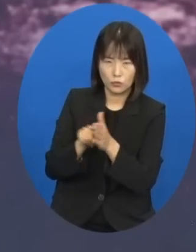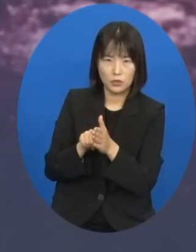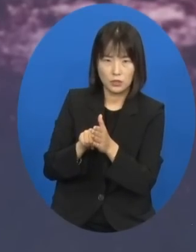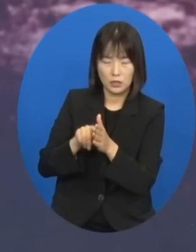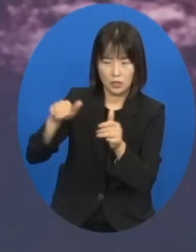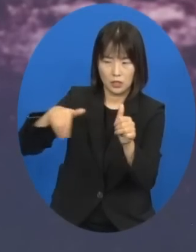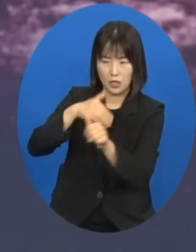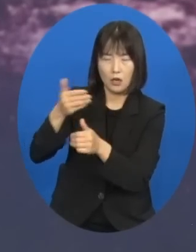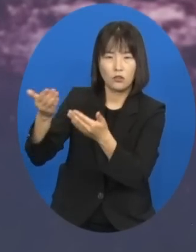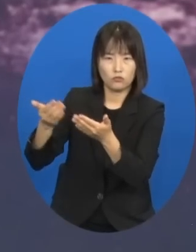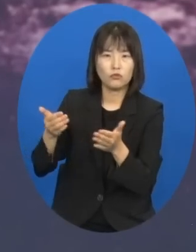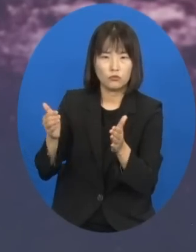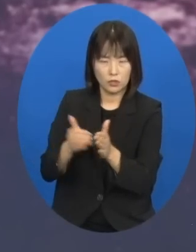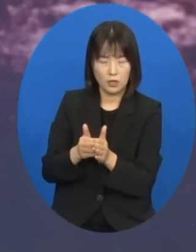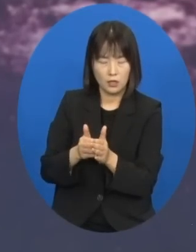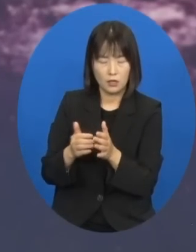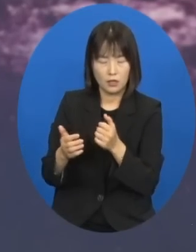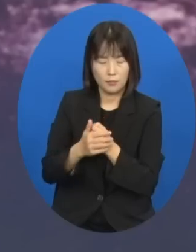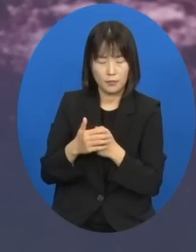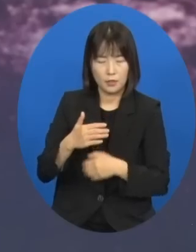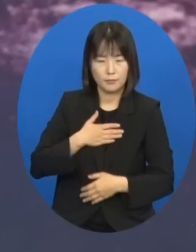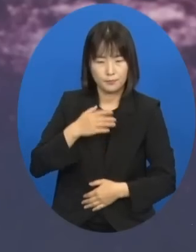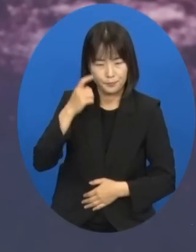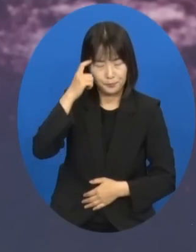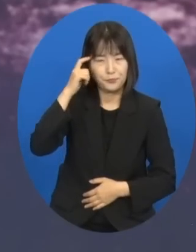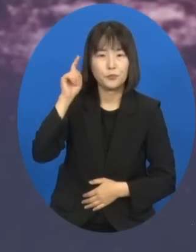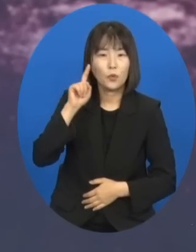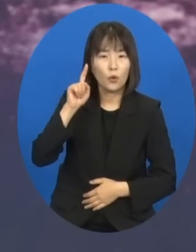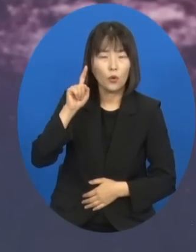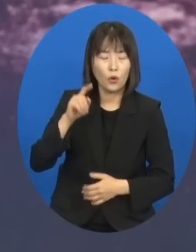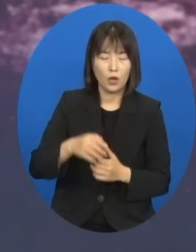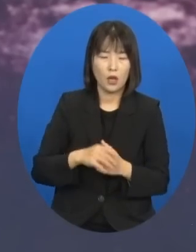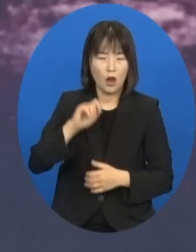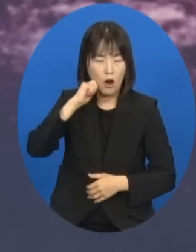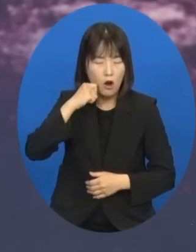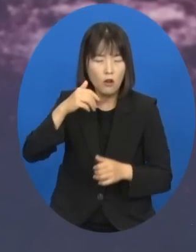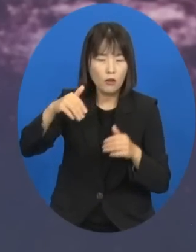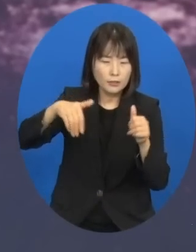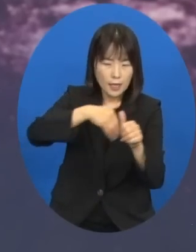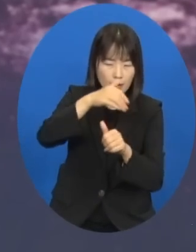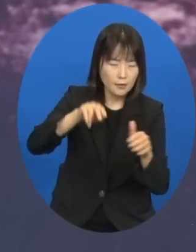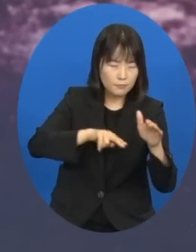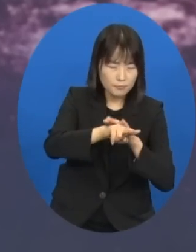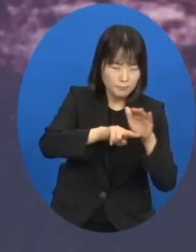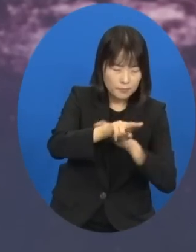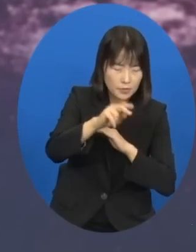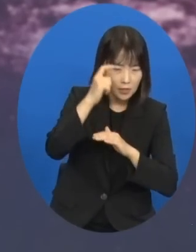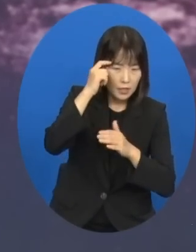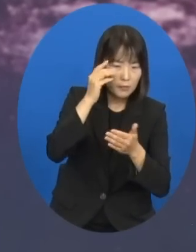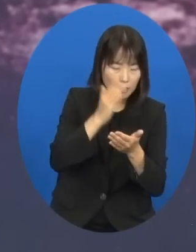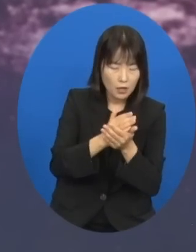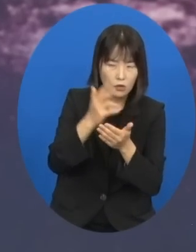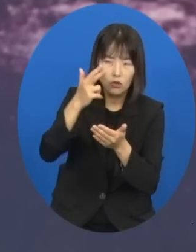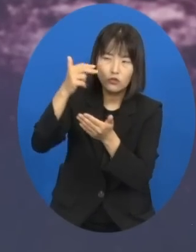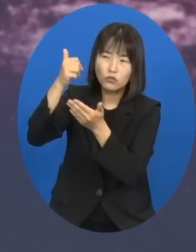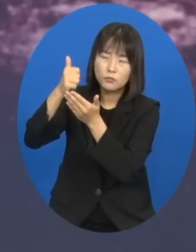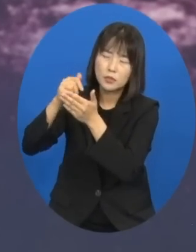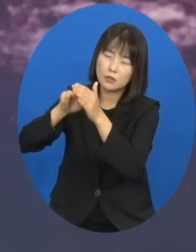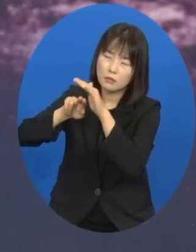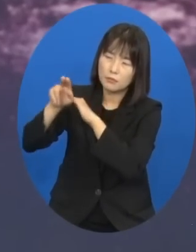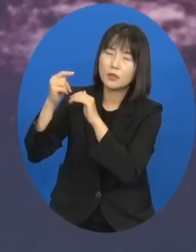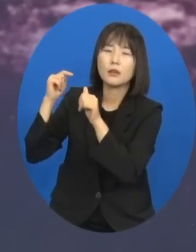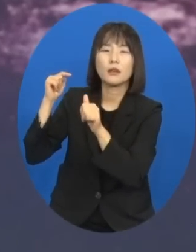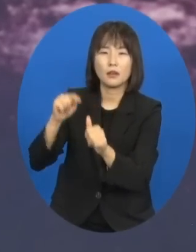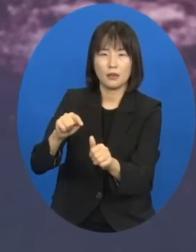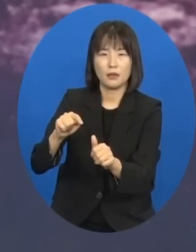제가 이렇게 정리를 했습니다. 흉년의 상황을 피하려 하지 말고 주님께 피하라.